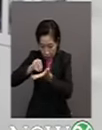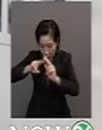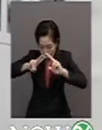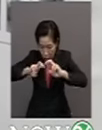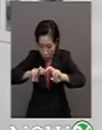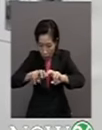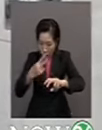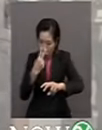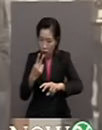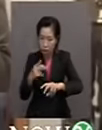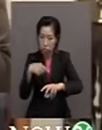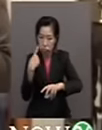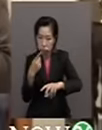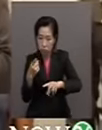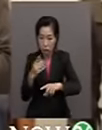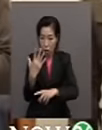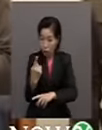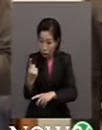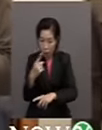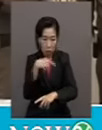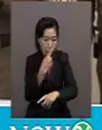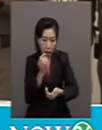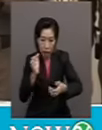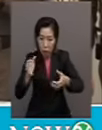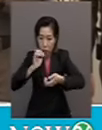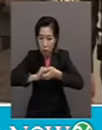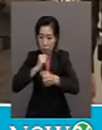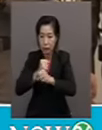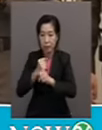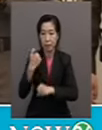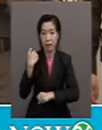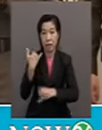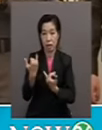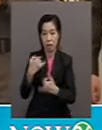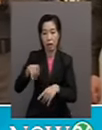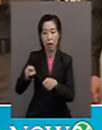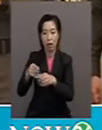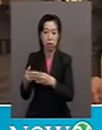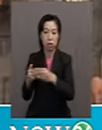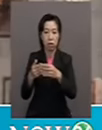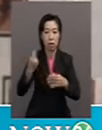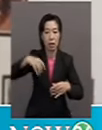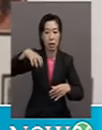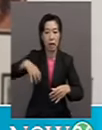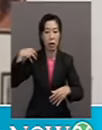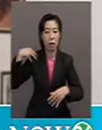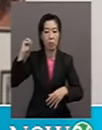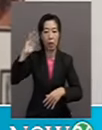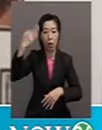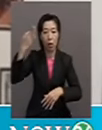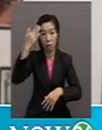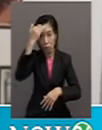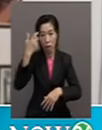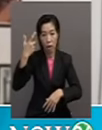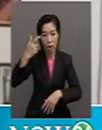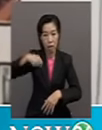ดูคนที่ยังร่วมขบวนการว่ามีใครบ้างนะครับโดยตอนนี้ก็นำตัวไปส่งศาลจังหวัดมีนบุรีก่อนนะครับเพราะว่ามีหม